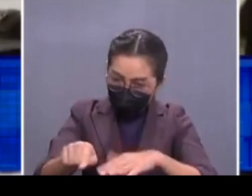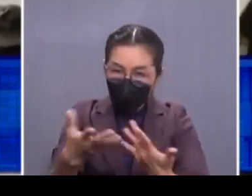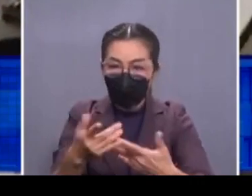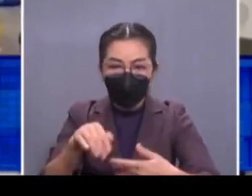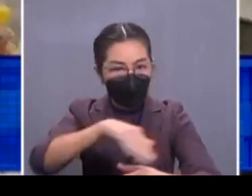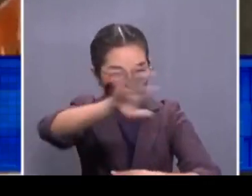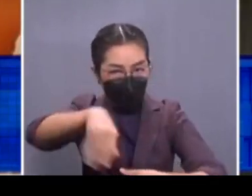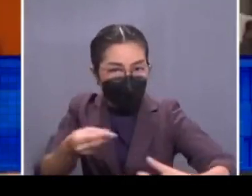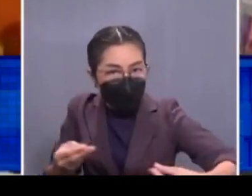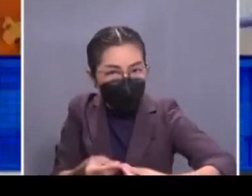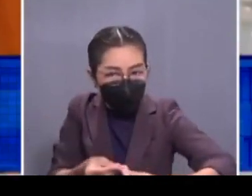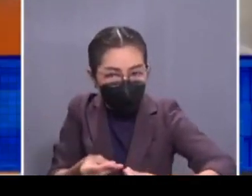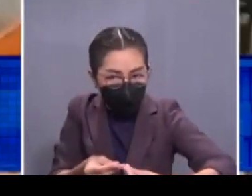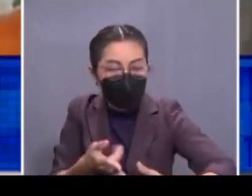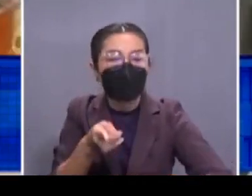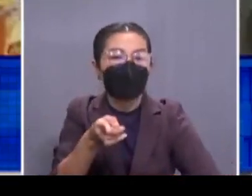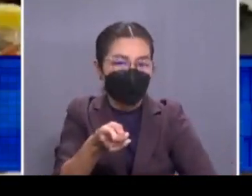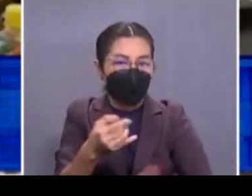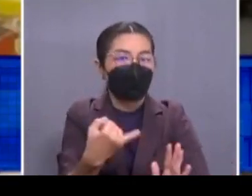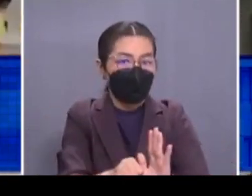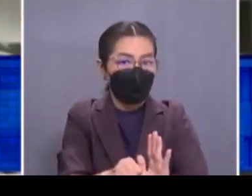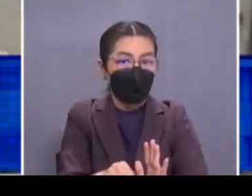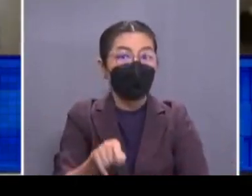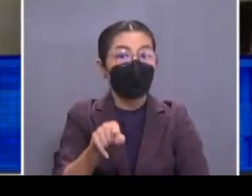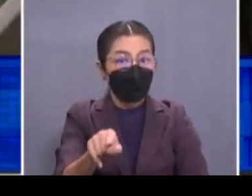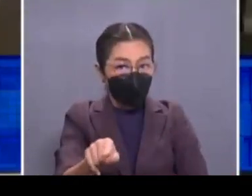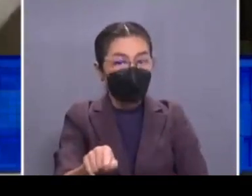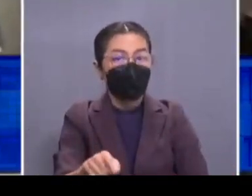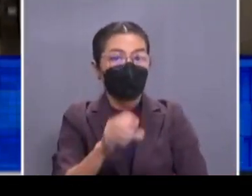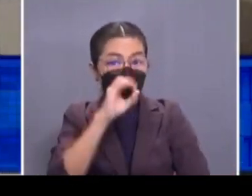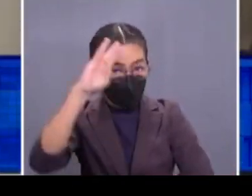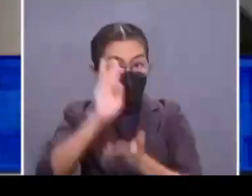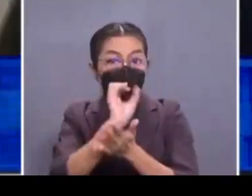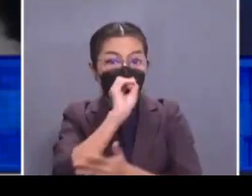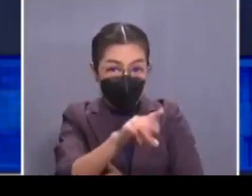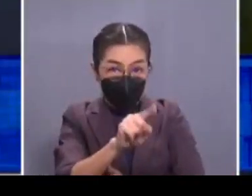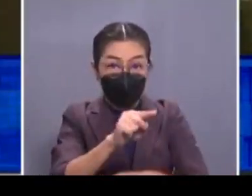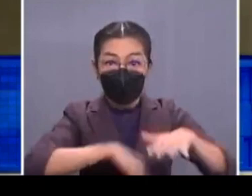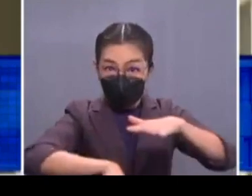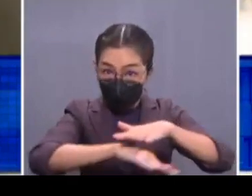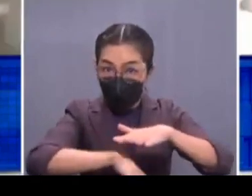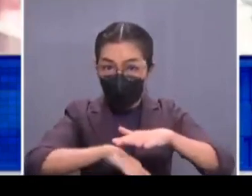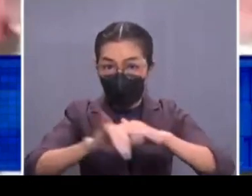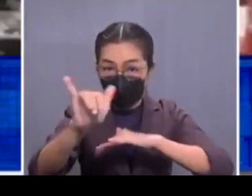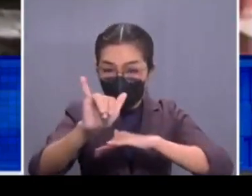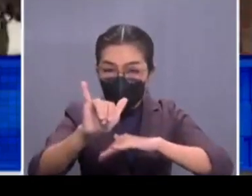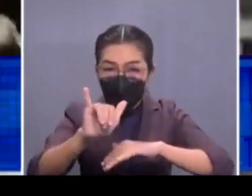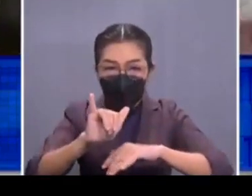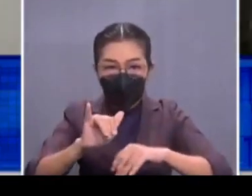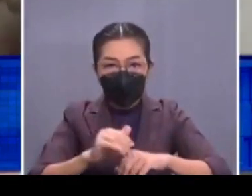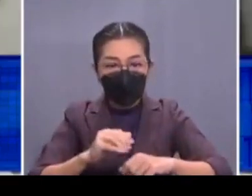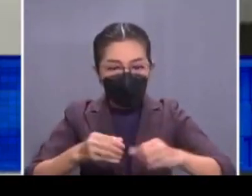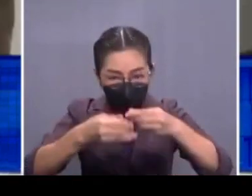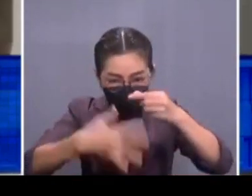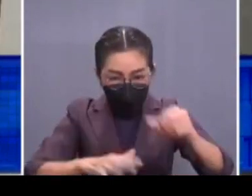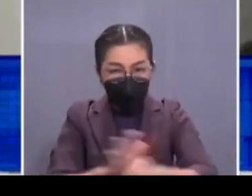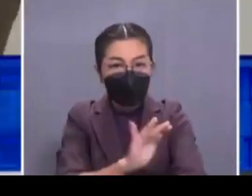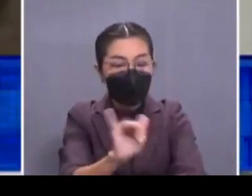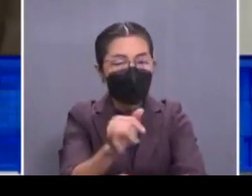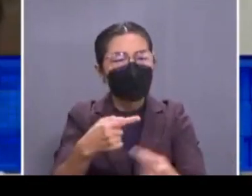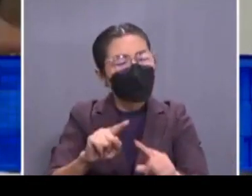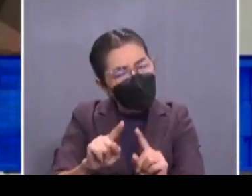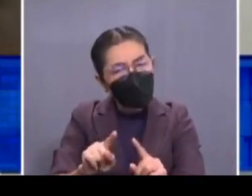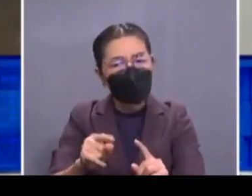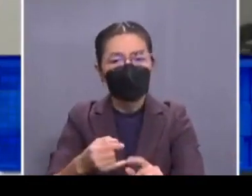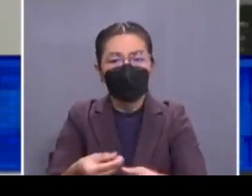ให้ผู้อื่นมาเล่นพนันนะอันนี้คือในการแจ้งข้อหาอะไรบ้างต้นในเบื้องต้นและความผิดเรื่องของพนันออนไลน์นะมันเป็น